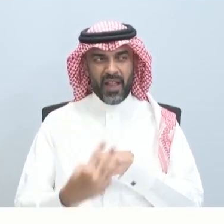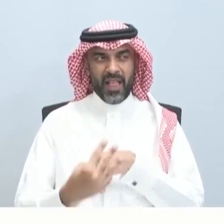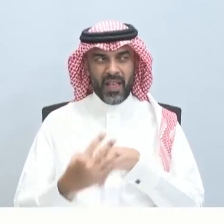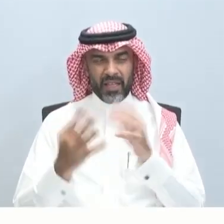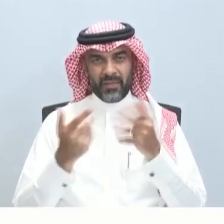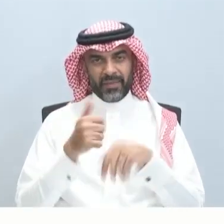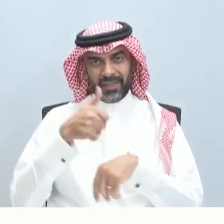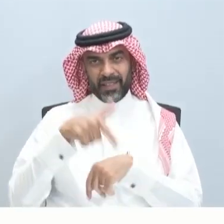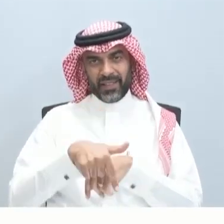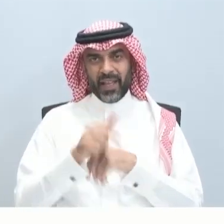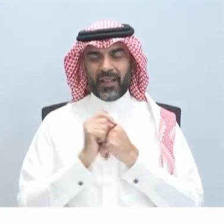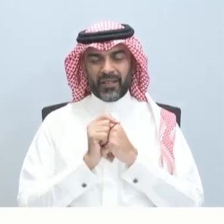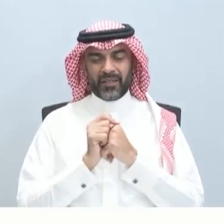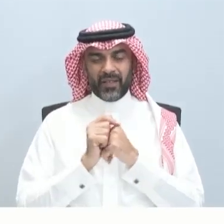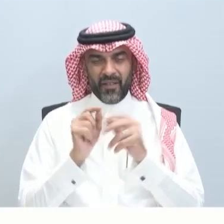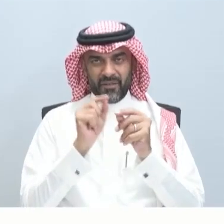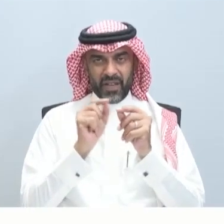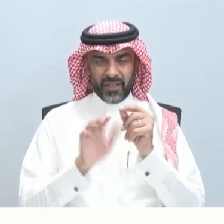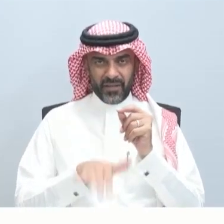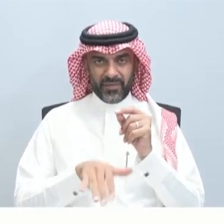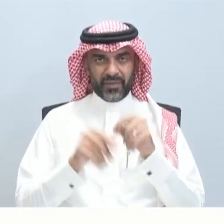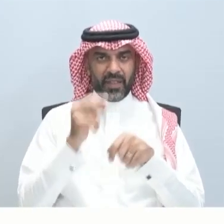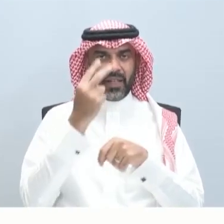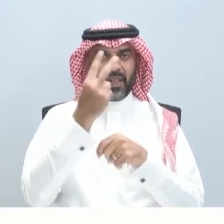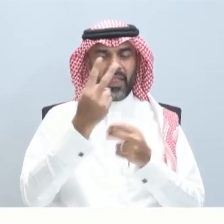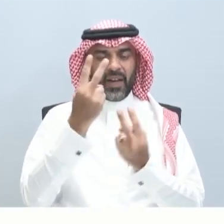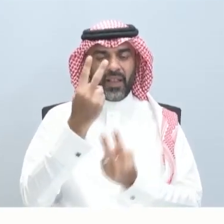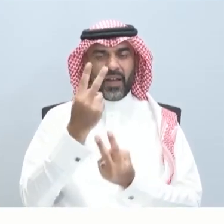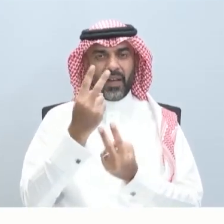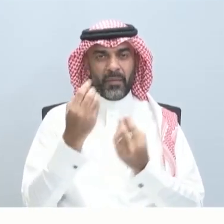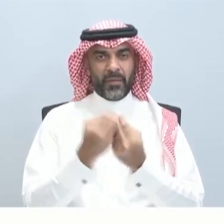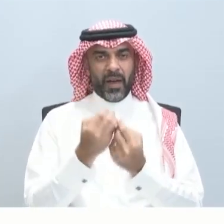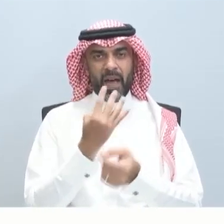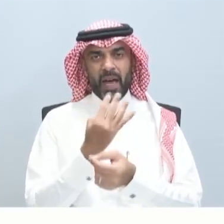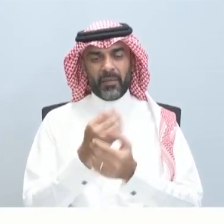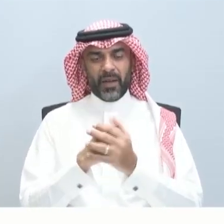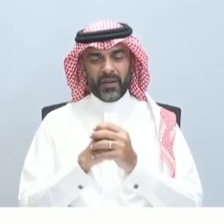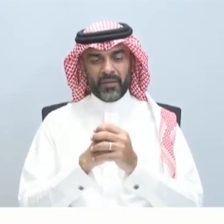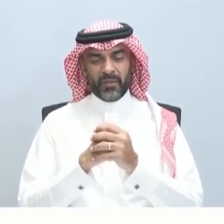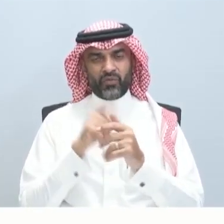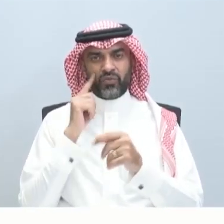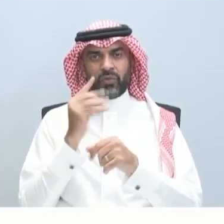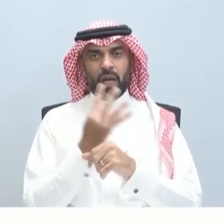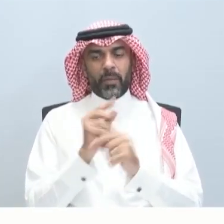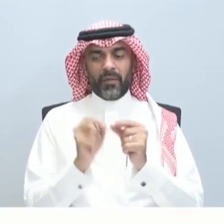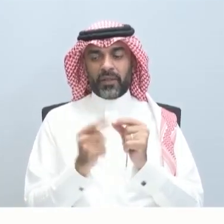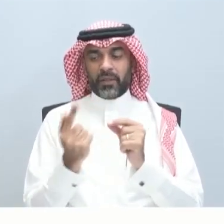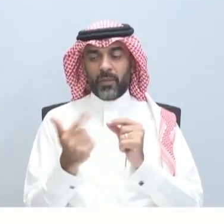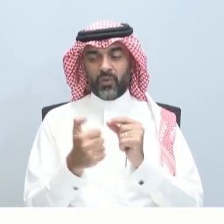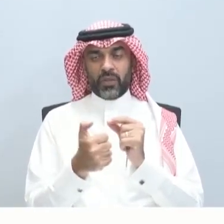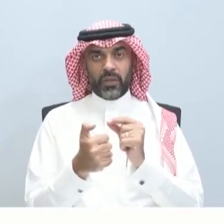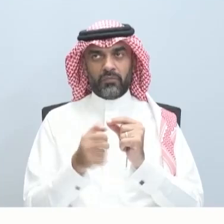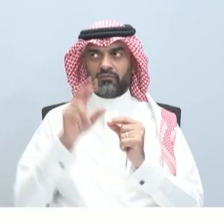ثلاثه تساوي سته الفاصله نكتبها هنا اثنان زائد اثنان تساوي اربعه اذا بهذا